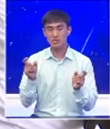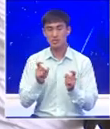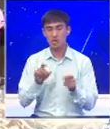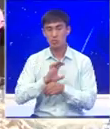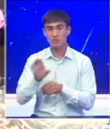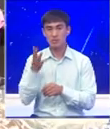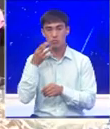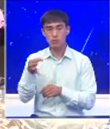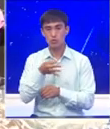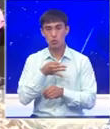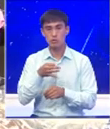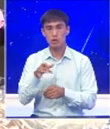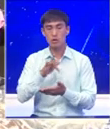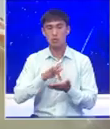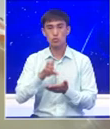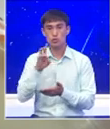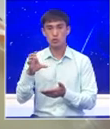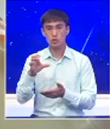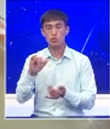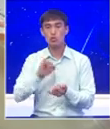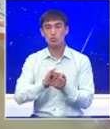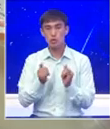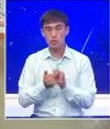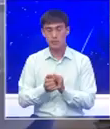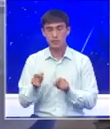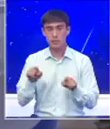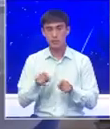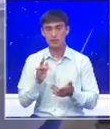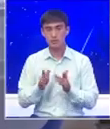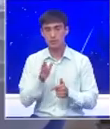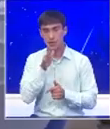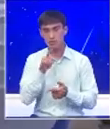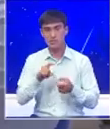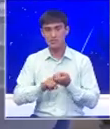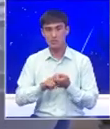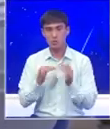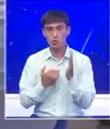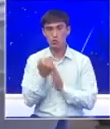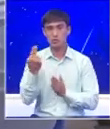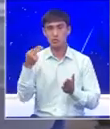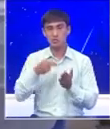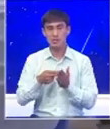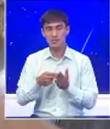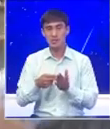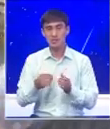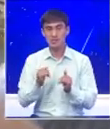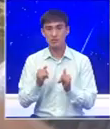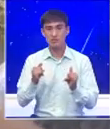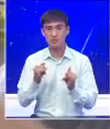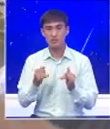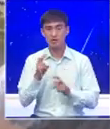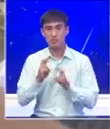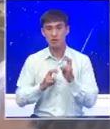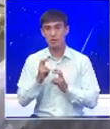в Алматинскую область, города Нур-Султан и Ускемен. Однако в настоящее время, в связи с ростом цен на сырье, на фабрике по